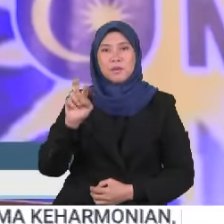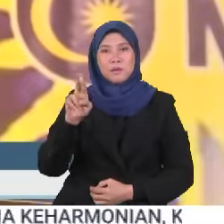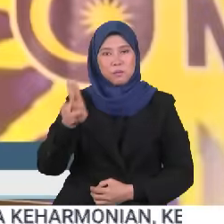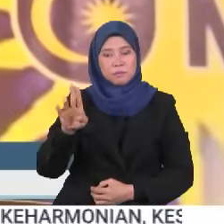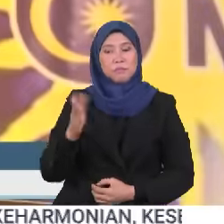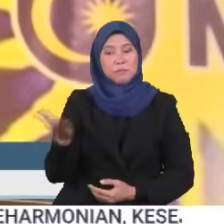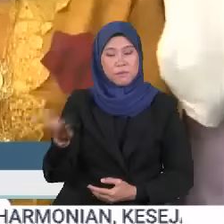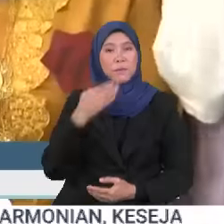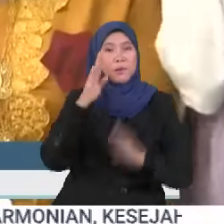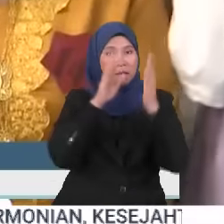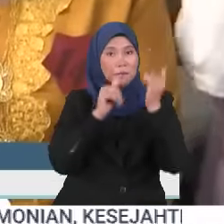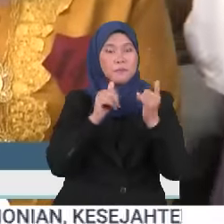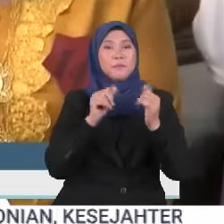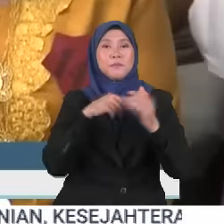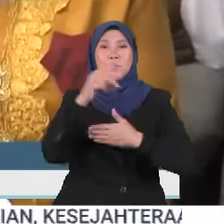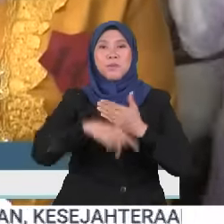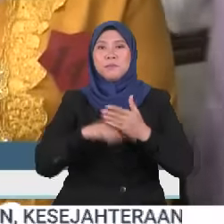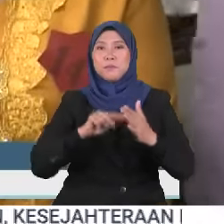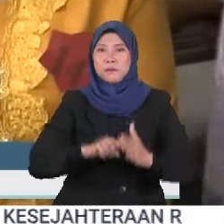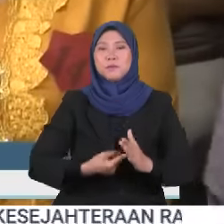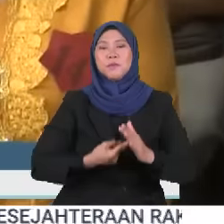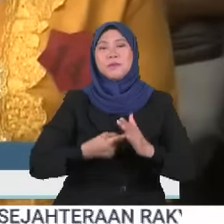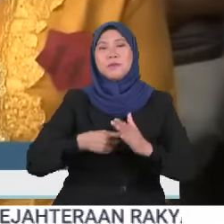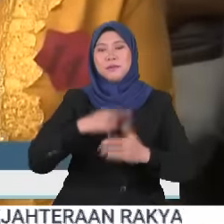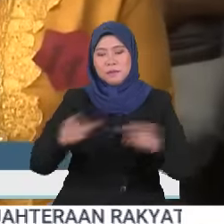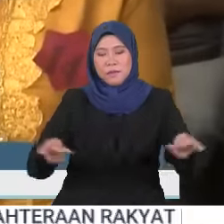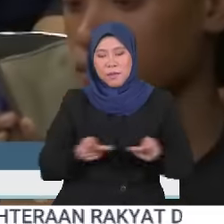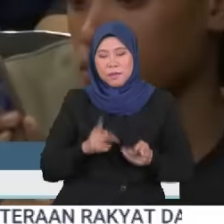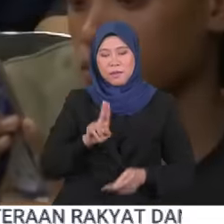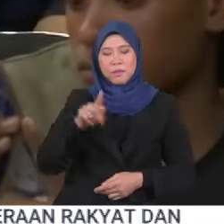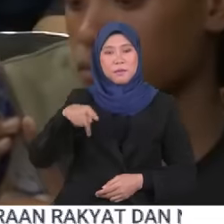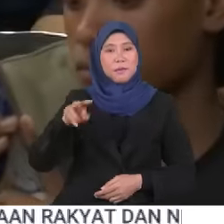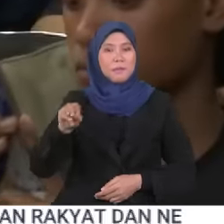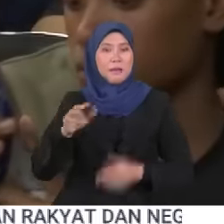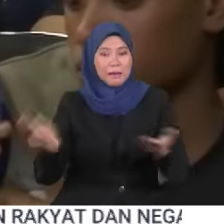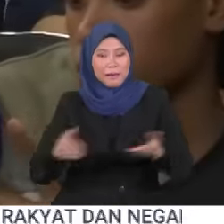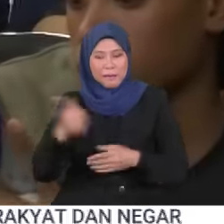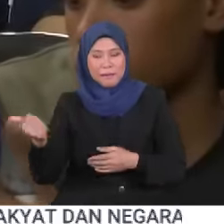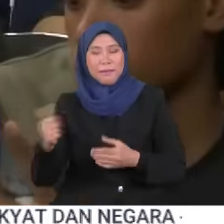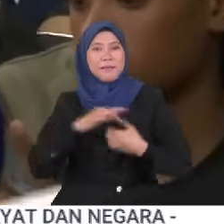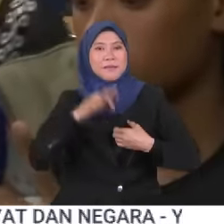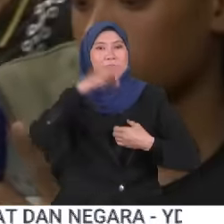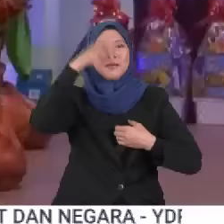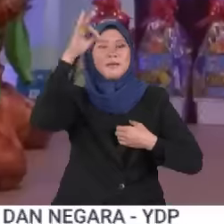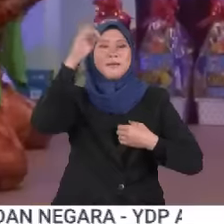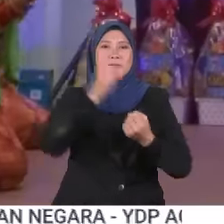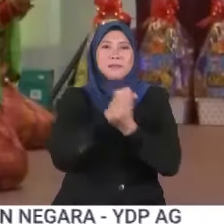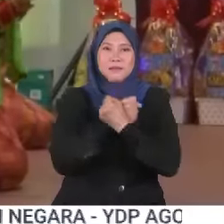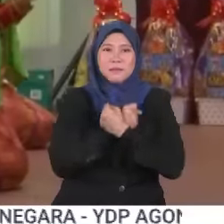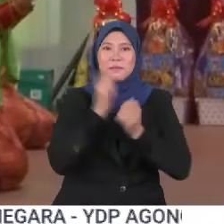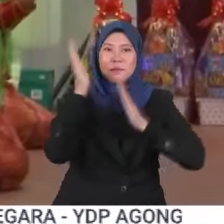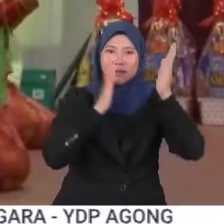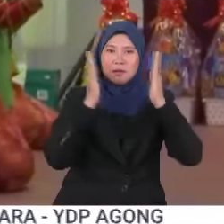program seumpama ini menjadi Perintis kepada kawasan new PPM lain agar semangat patriotik dapat diterapkan